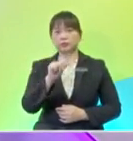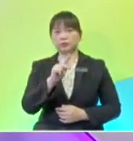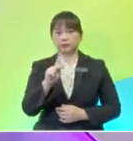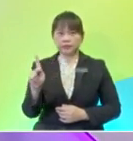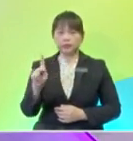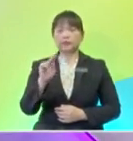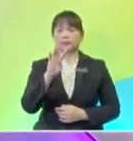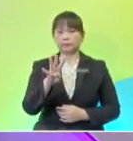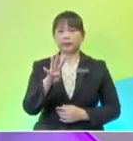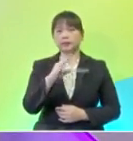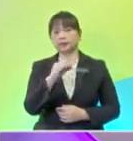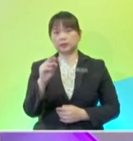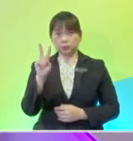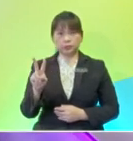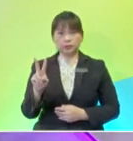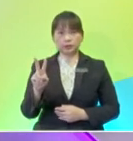42